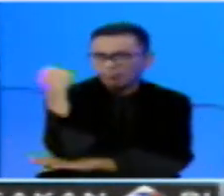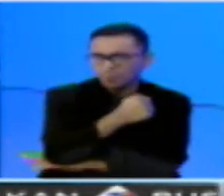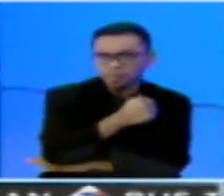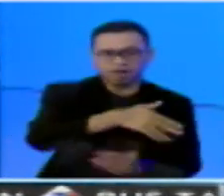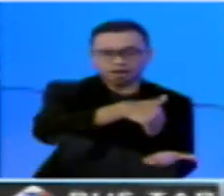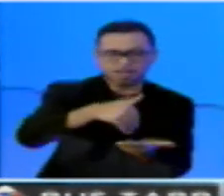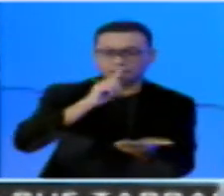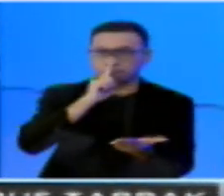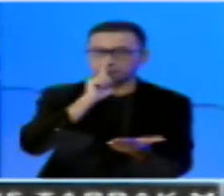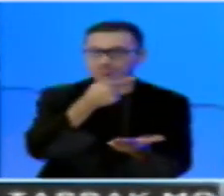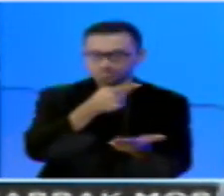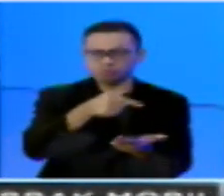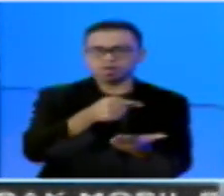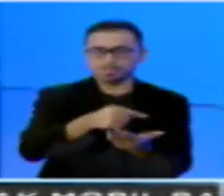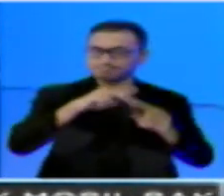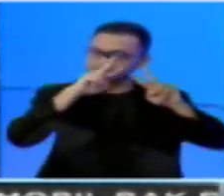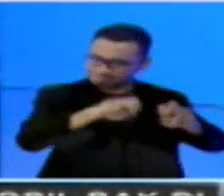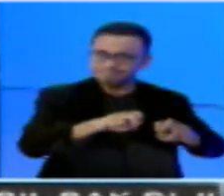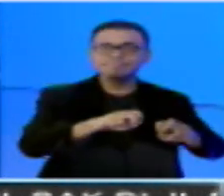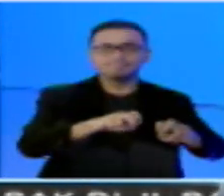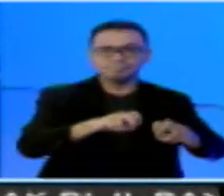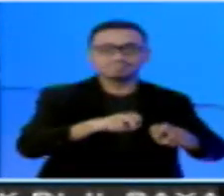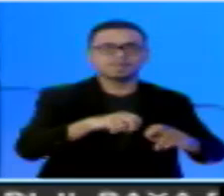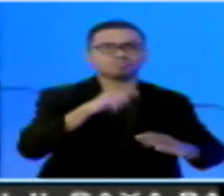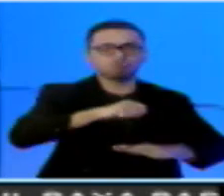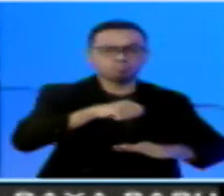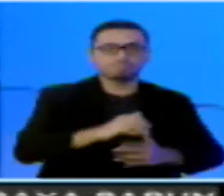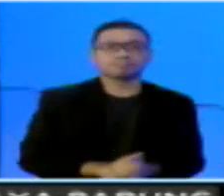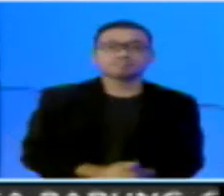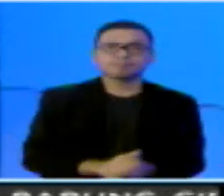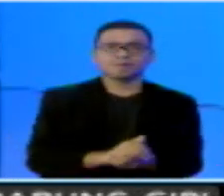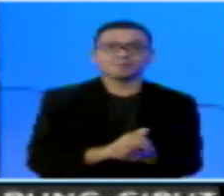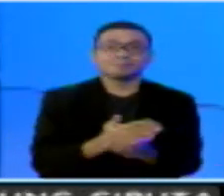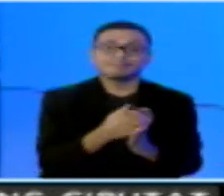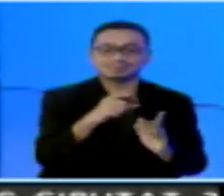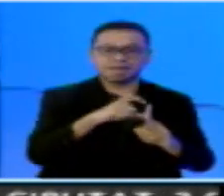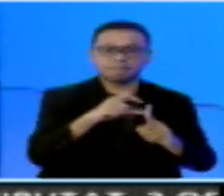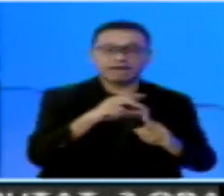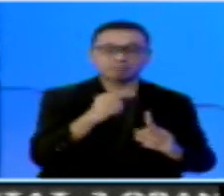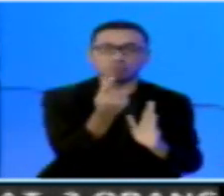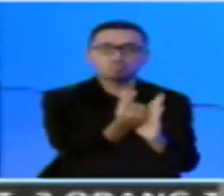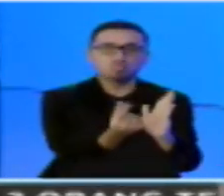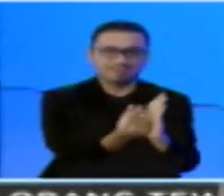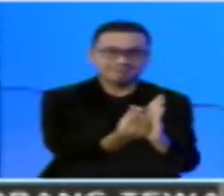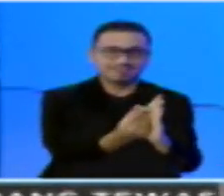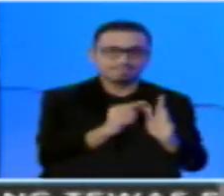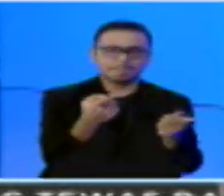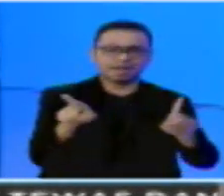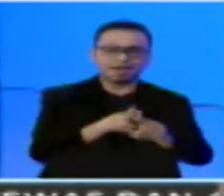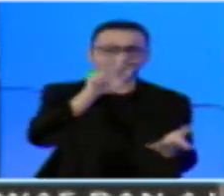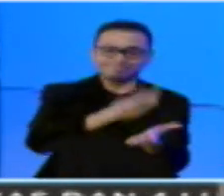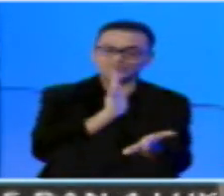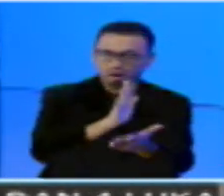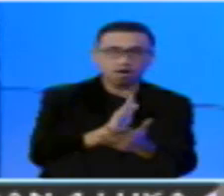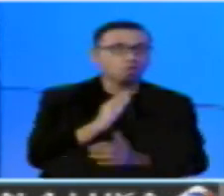hukum. DPR telah mengesahkan revisi Undang-Undang Nomor 1 Tahun 1975 tentang perkawinan kini baik pria maupun wanita dengan batas